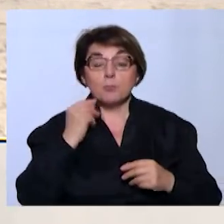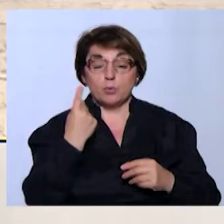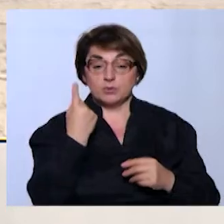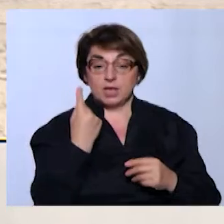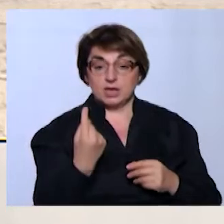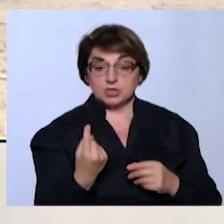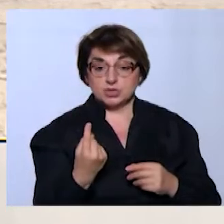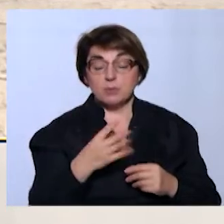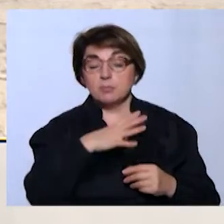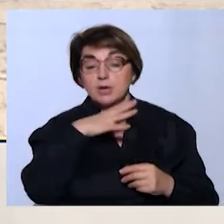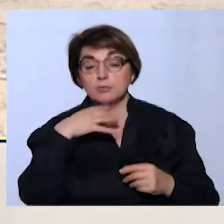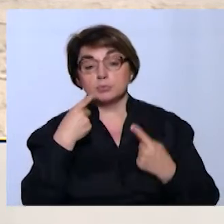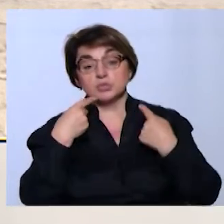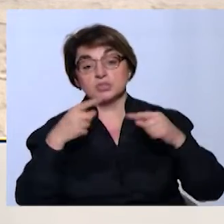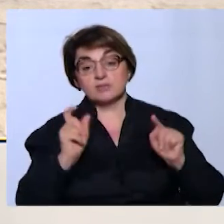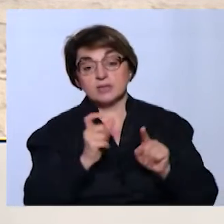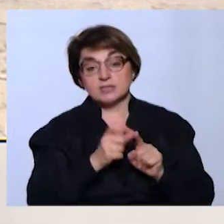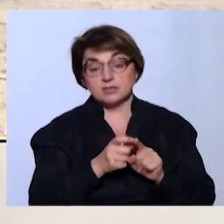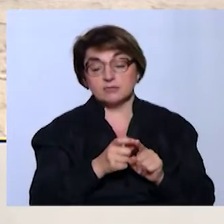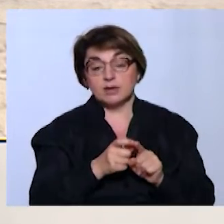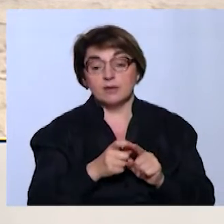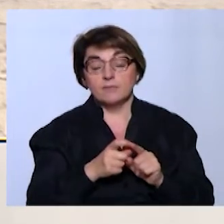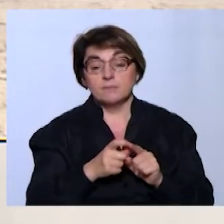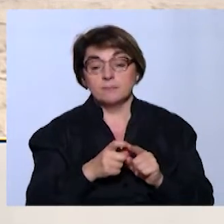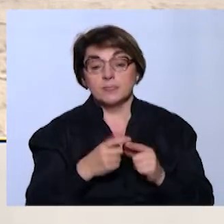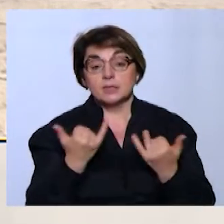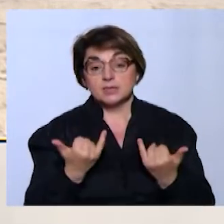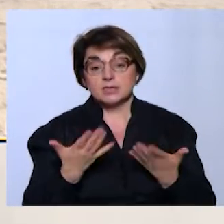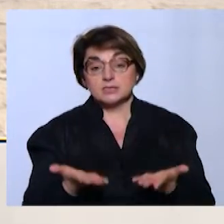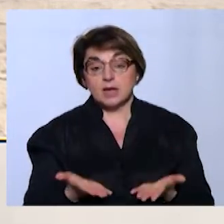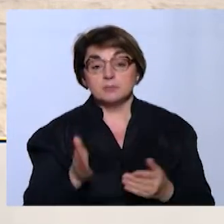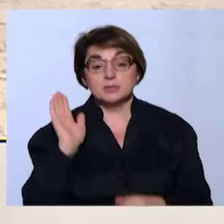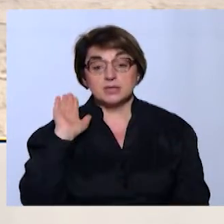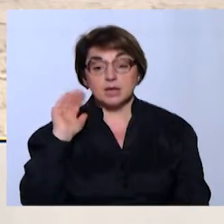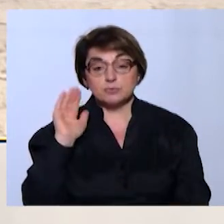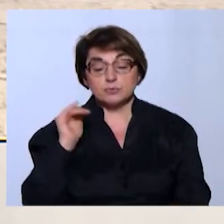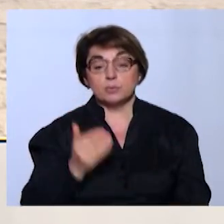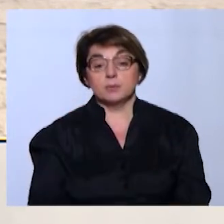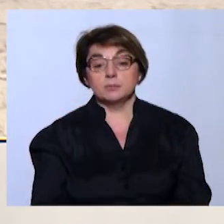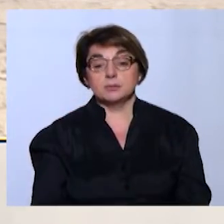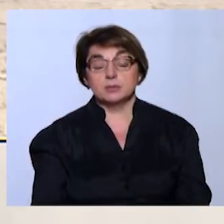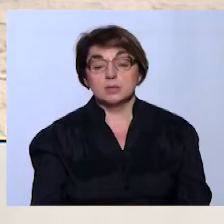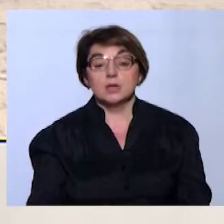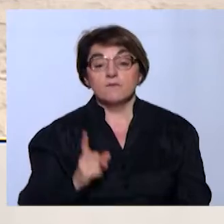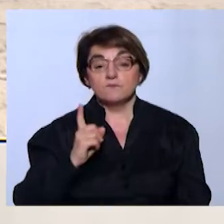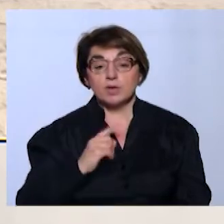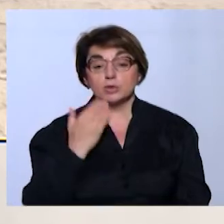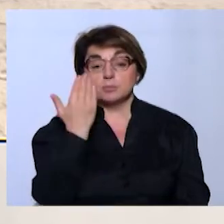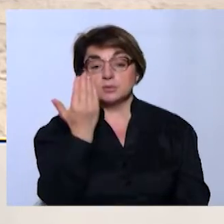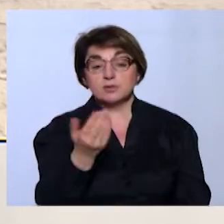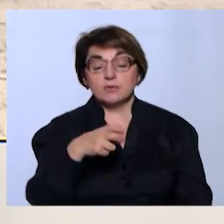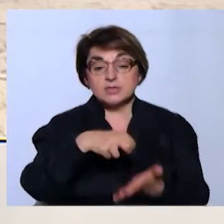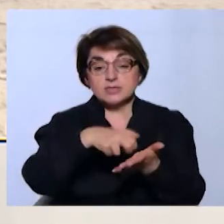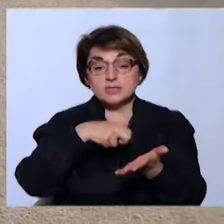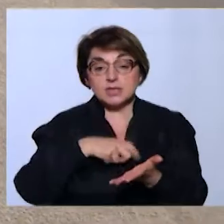ერთი სიტყვაა, მრავლობით რიცხვში სხვა სიტყვაა. დღეს მე ამით დაგემშვიდობებით. ველოდები